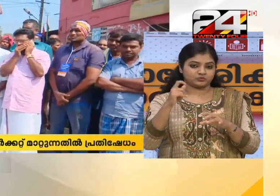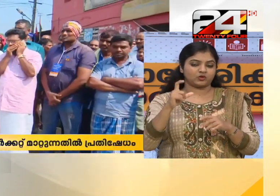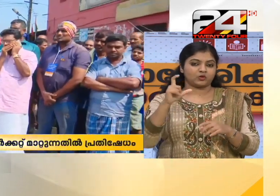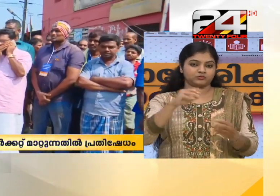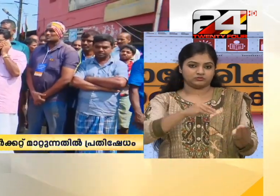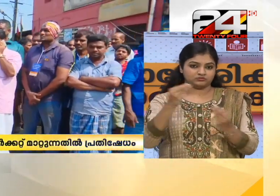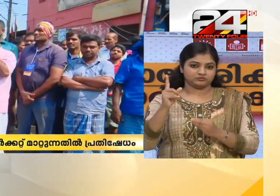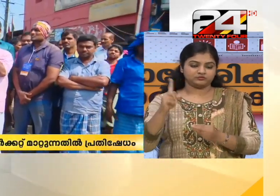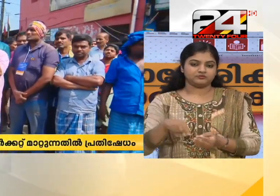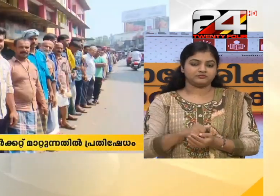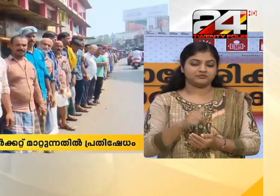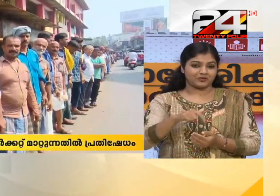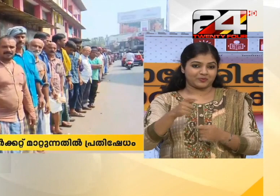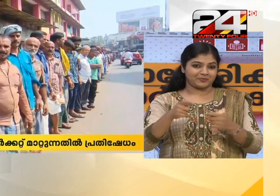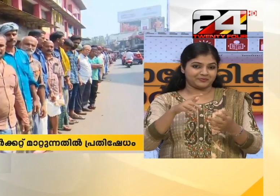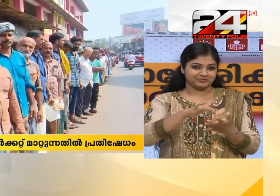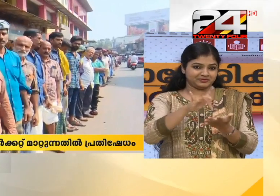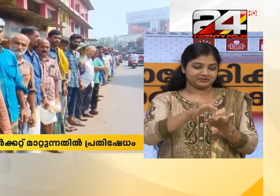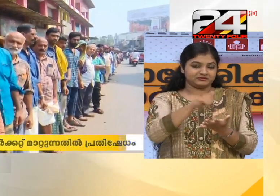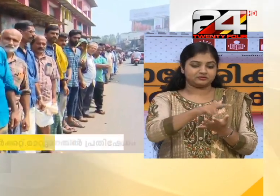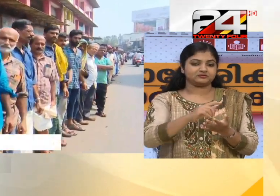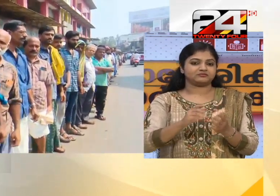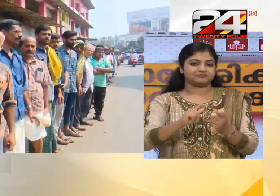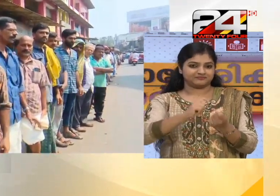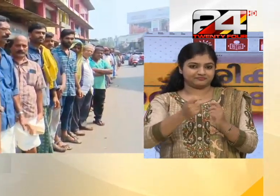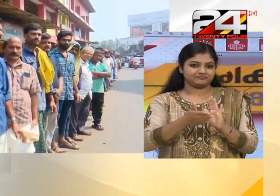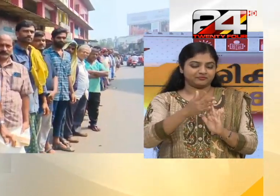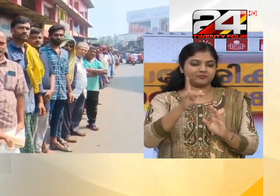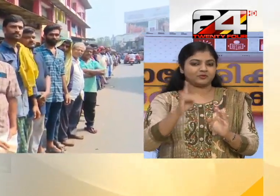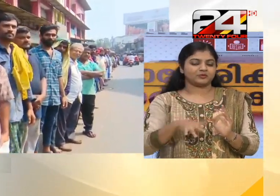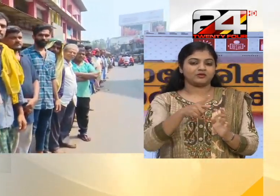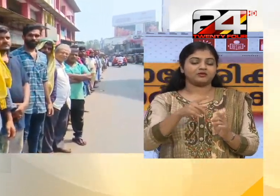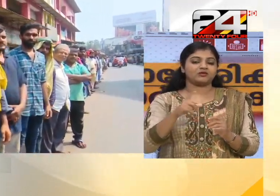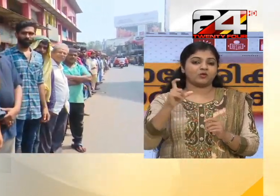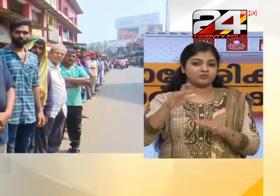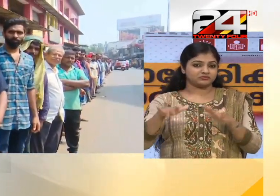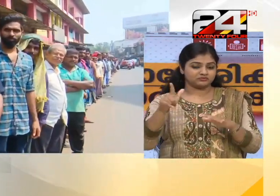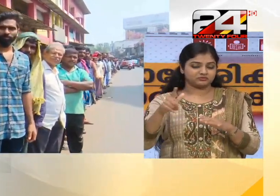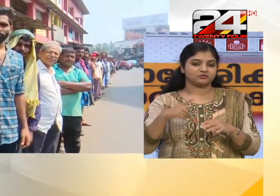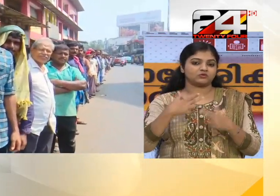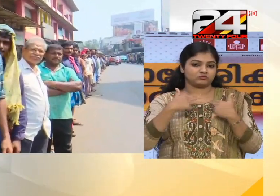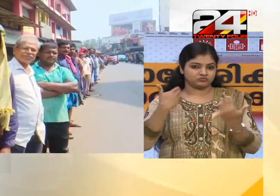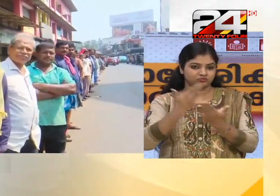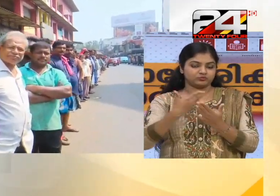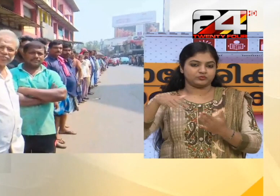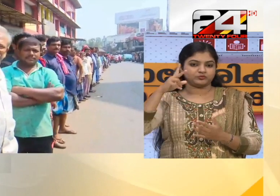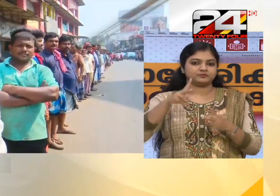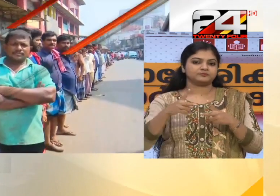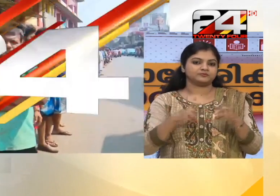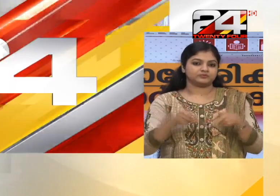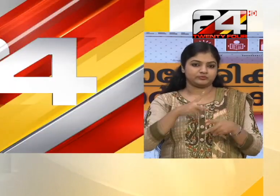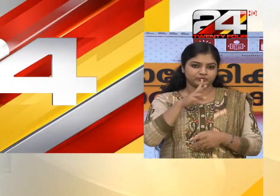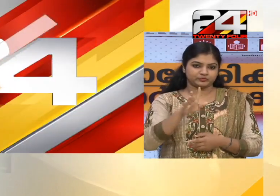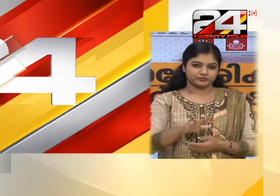അതേസമയം നിലവിലുള്ള മാർക്കറ്റ് നവീകരിച്ചാൽ മതിയെന്നും കോർപ്പറേഷൻ നടപടിക്കെതിരെ നിയമ നടപടി സ്വീകരിക്കുമെന്നും വ്യാപാരികൾ പറഞ്ഞു. 24